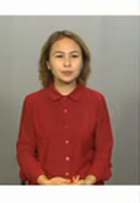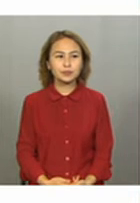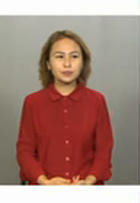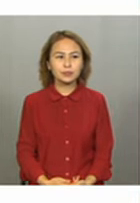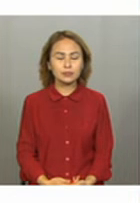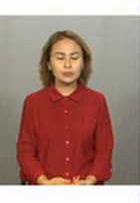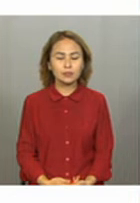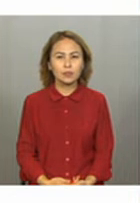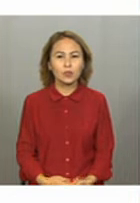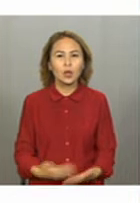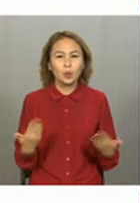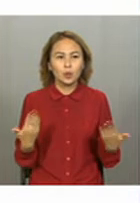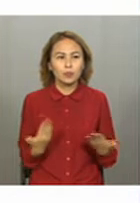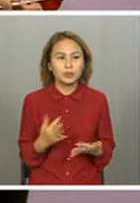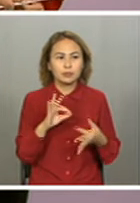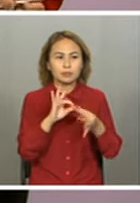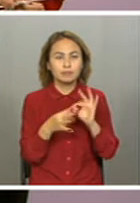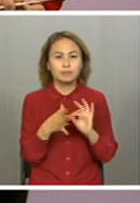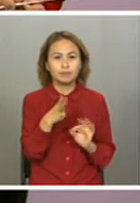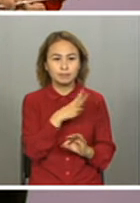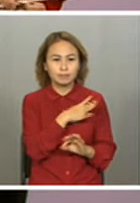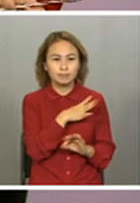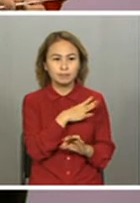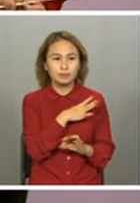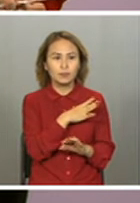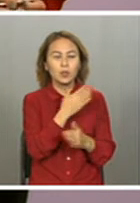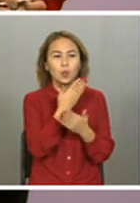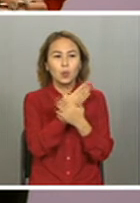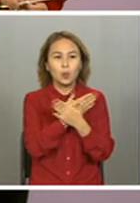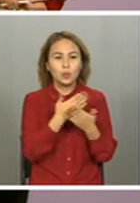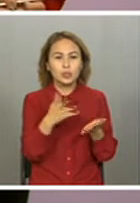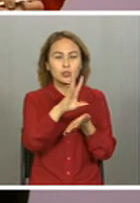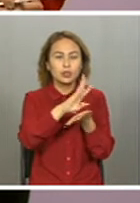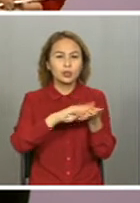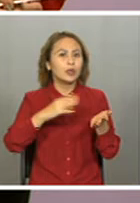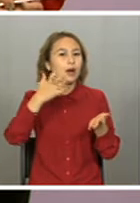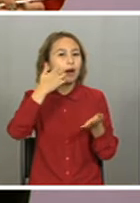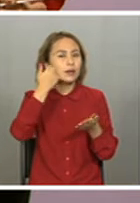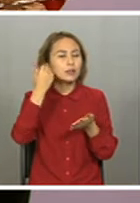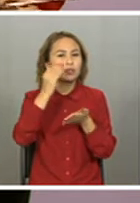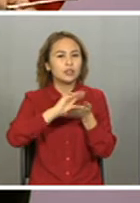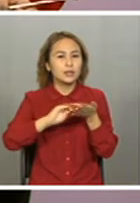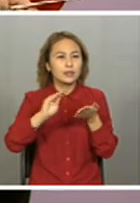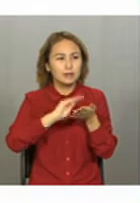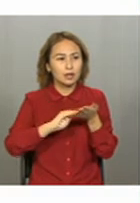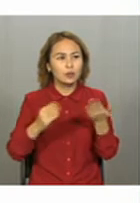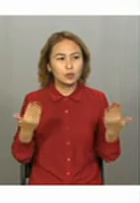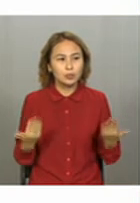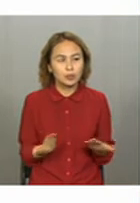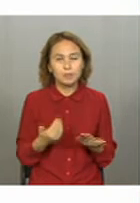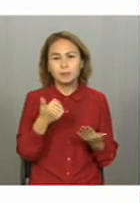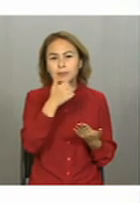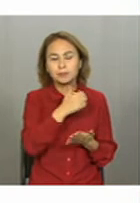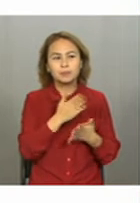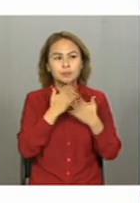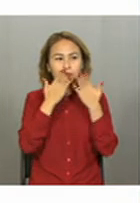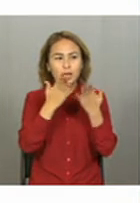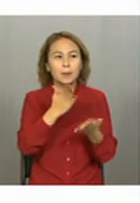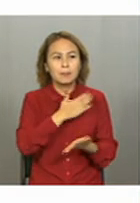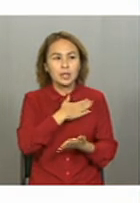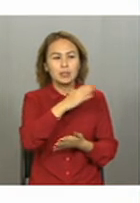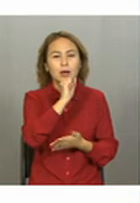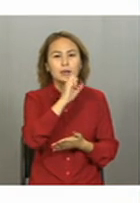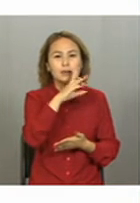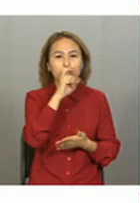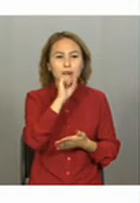Өмір баяндарыңды жаздыңдар ма? Осы үлгі арқылы жазылған өмір баянды оқып көрейік. Мен